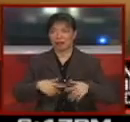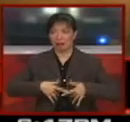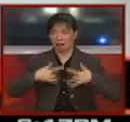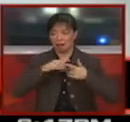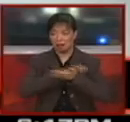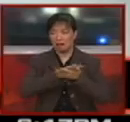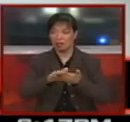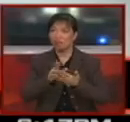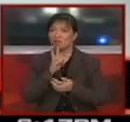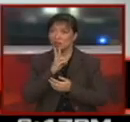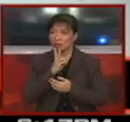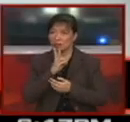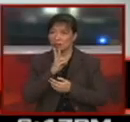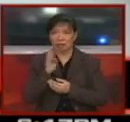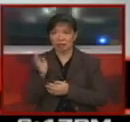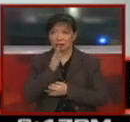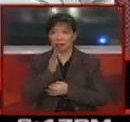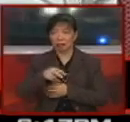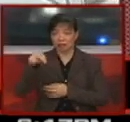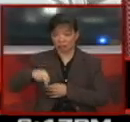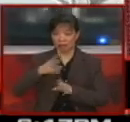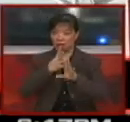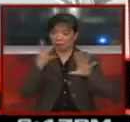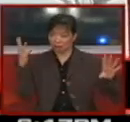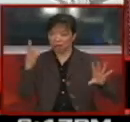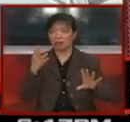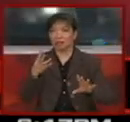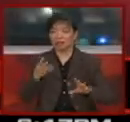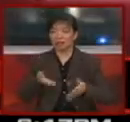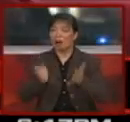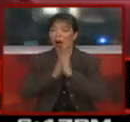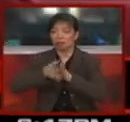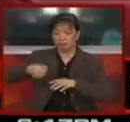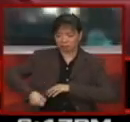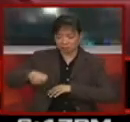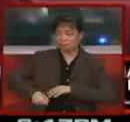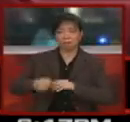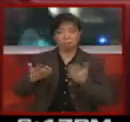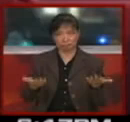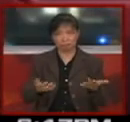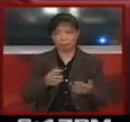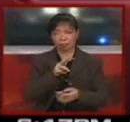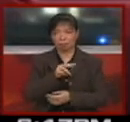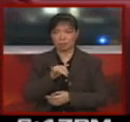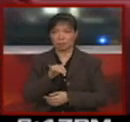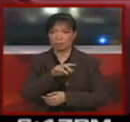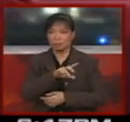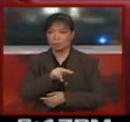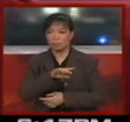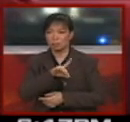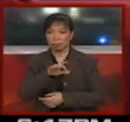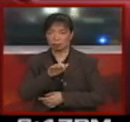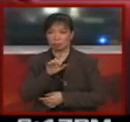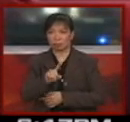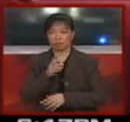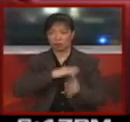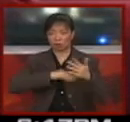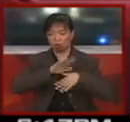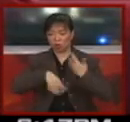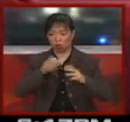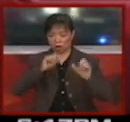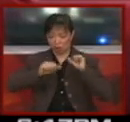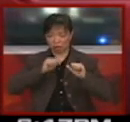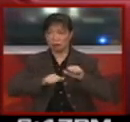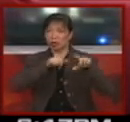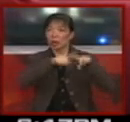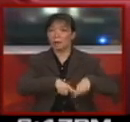na tubig at hindi na daw kailangan pang pumila at makiigib. Giniit din ng Maynilad na lahat ng kanilang aksyon ay alinsunod lang